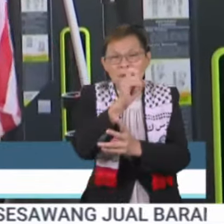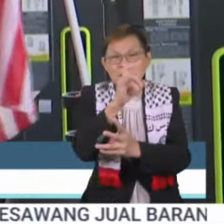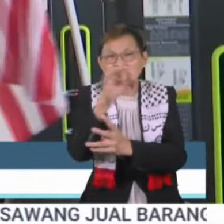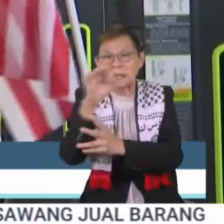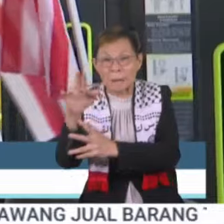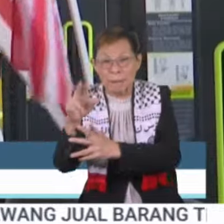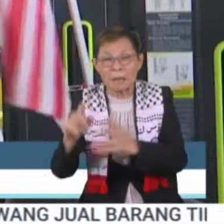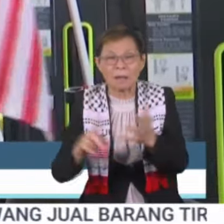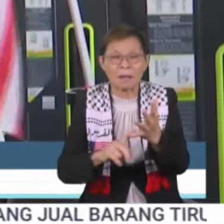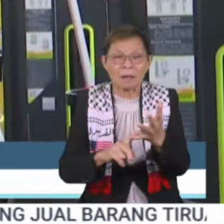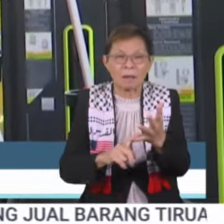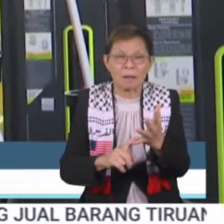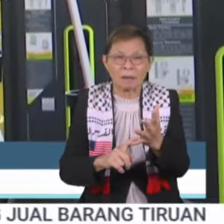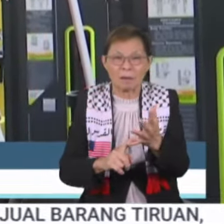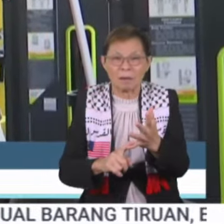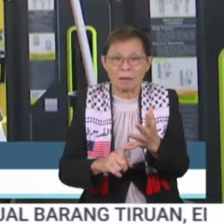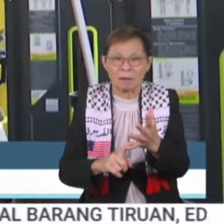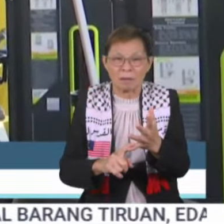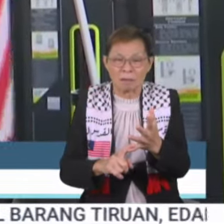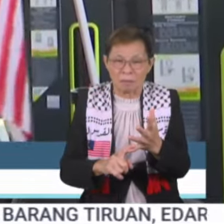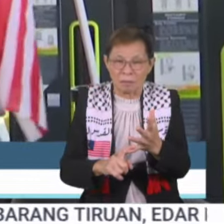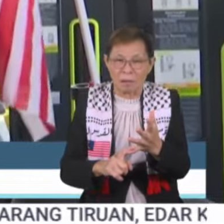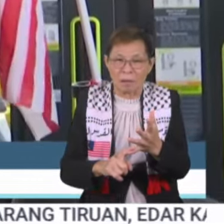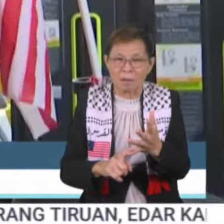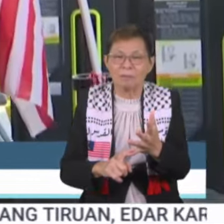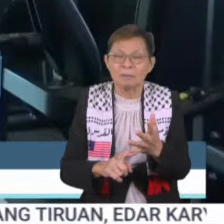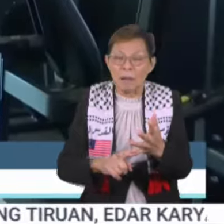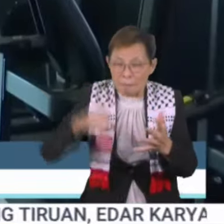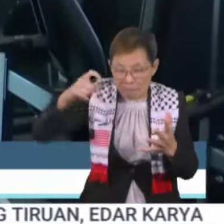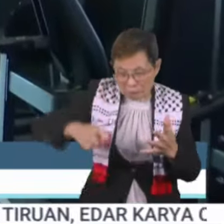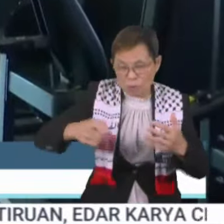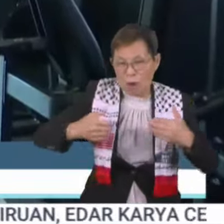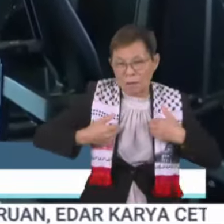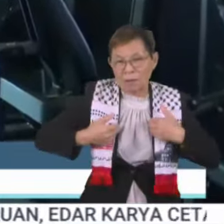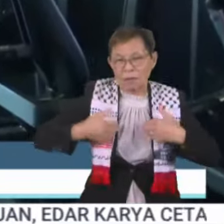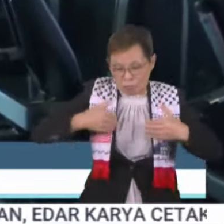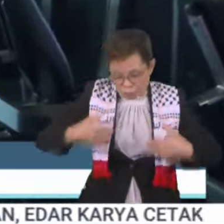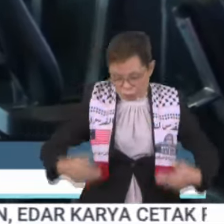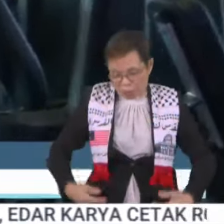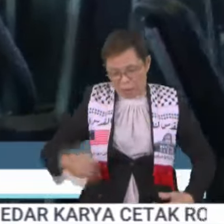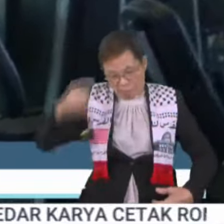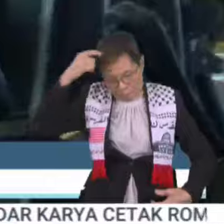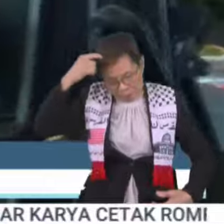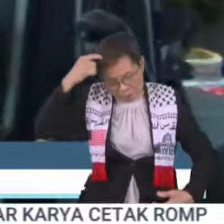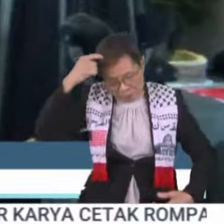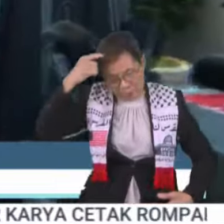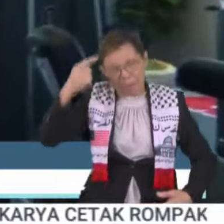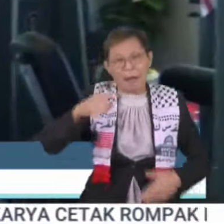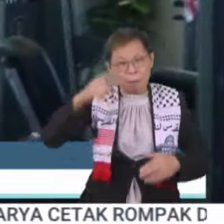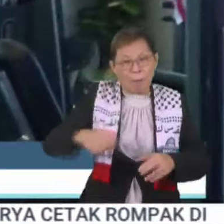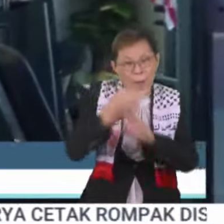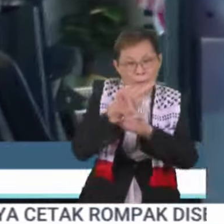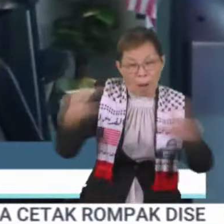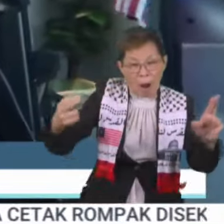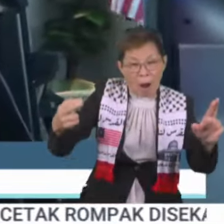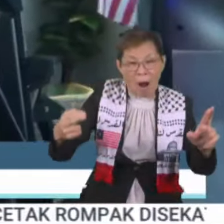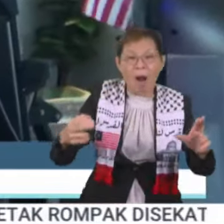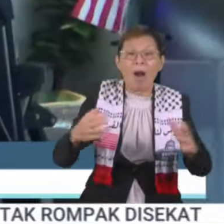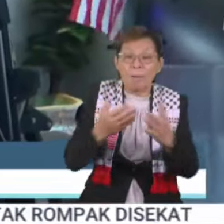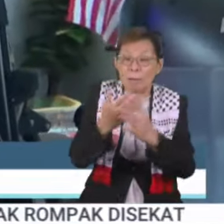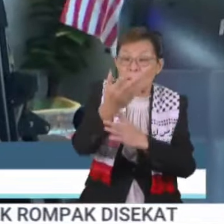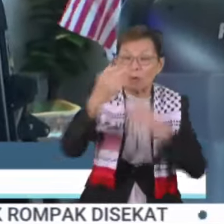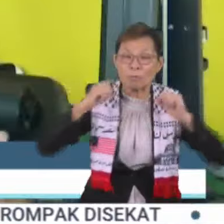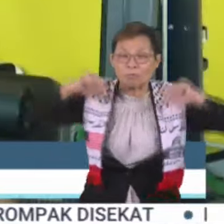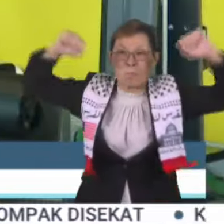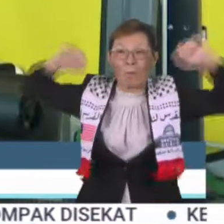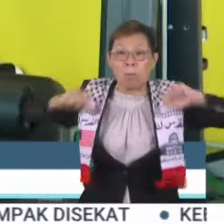yang bercabak tanpa sepadan ni, kena ada di segi fizikal, mental, kena bersedia melalui bersenam lah. Kalau